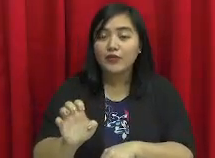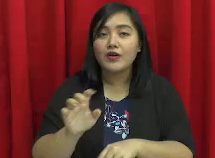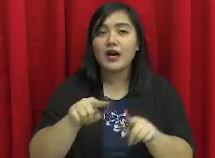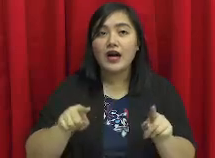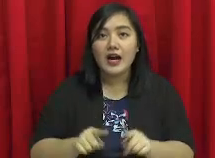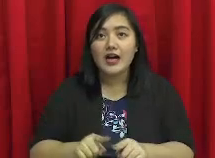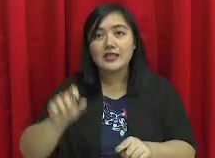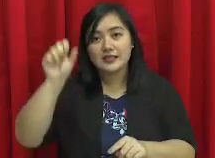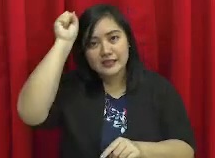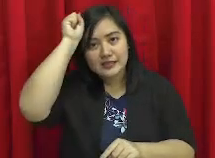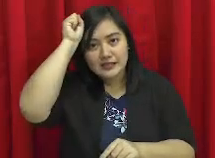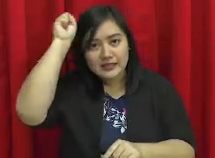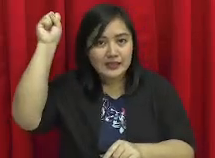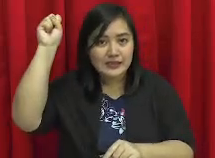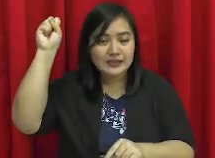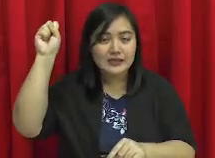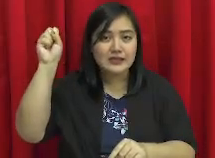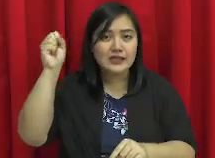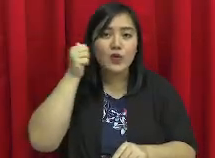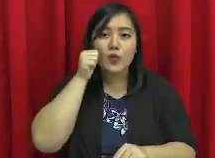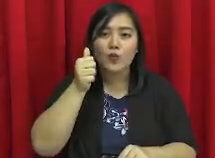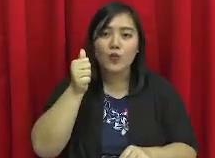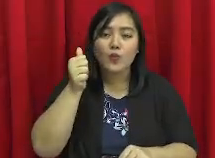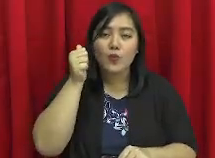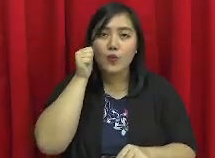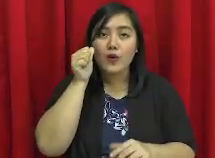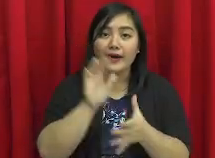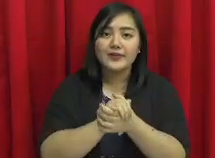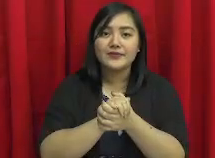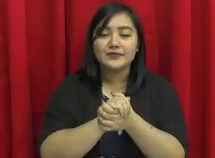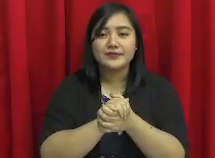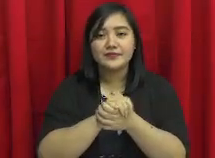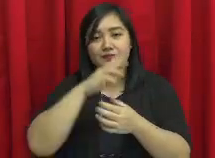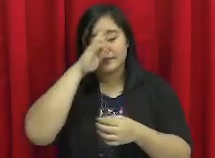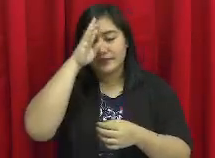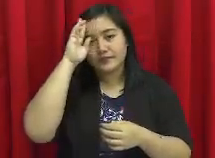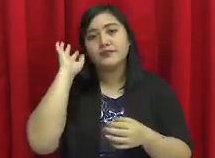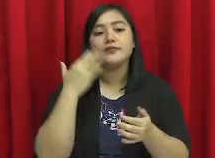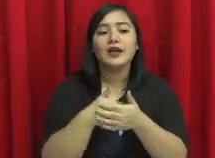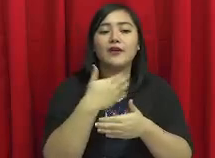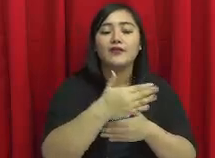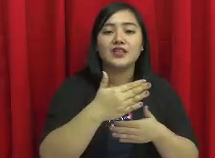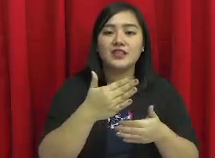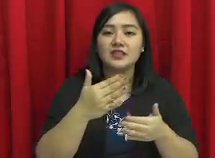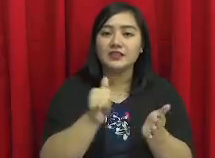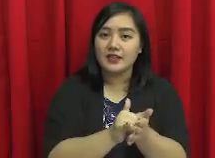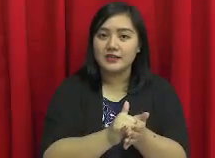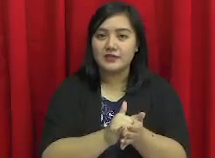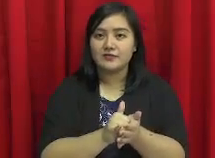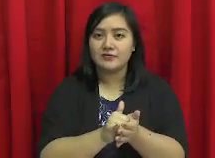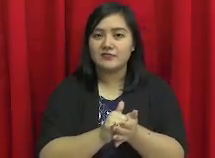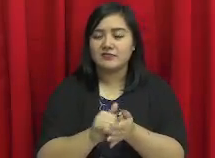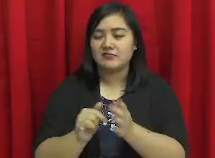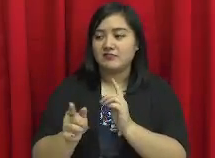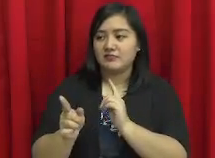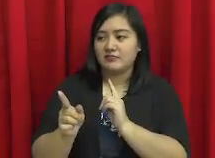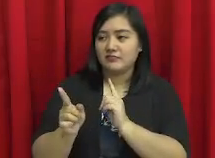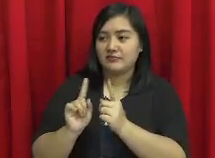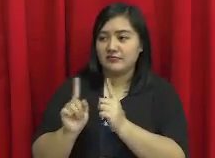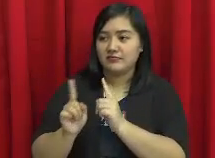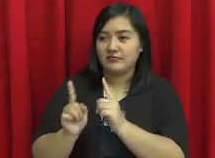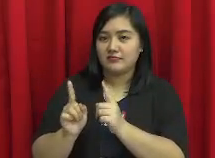then, after ng tagpo na yun, makikita na lang natin, ang kausap na ni Eve ay yung